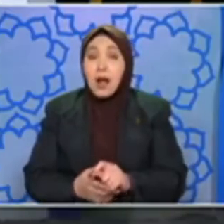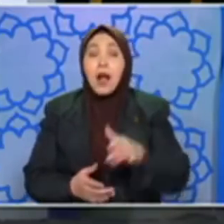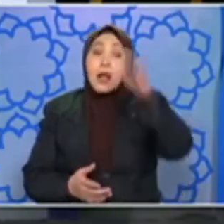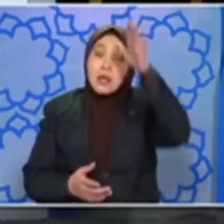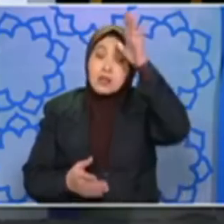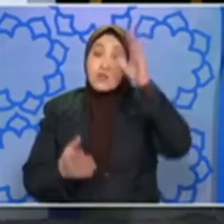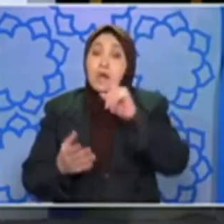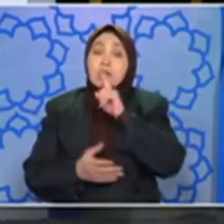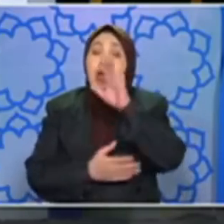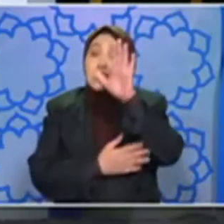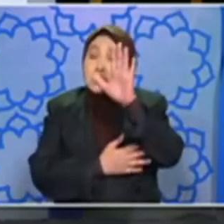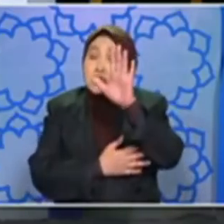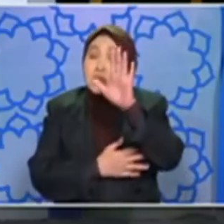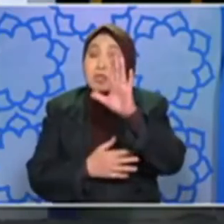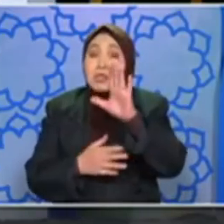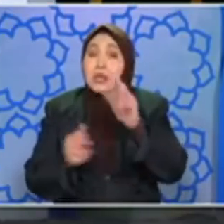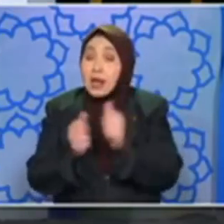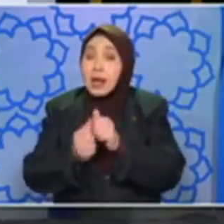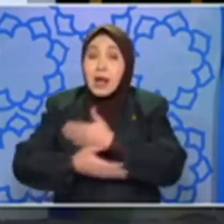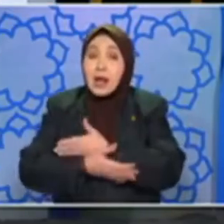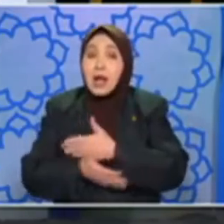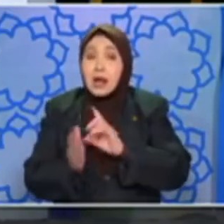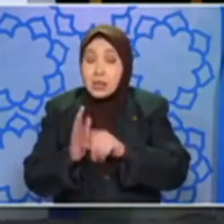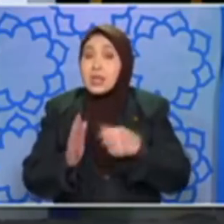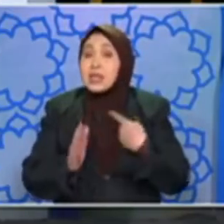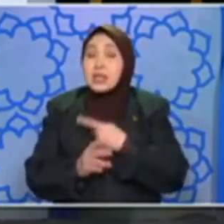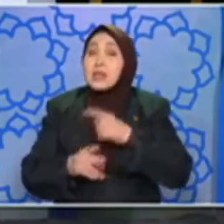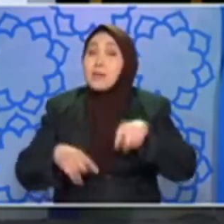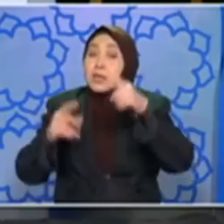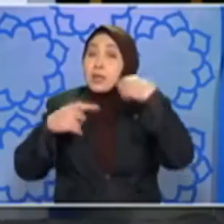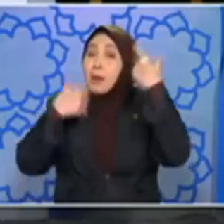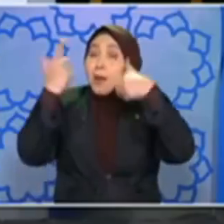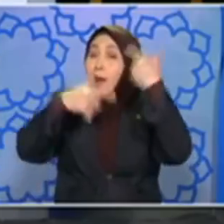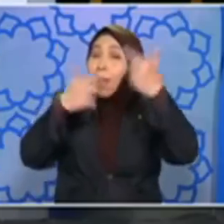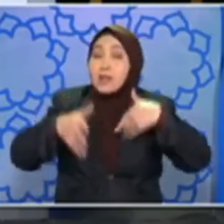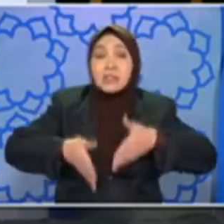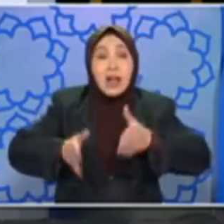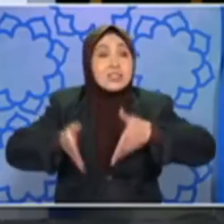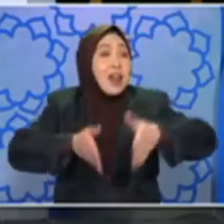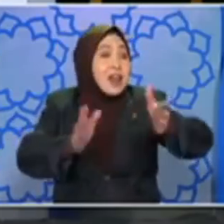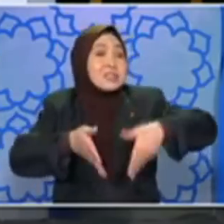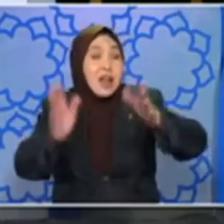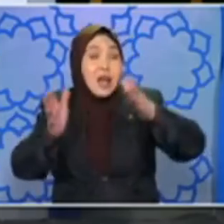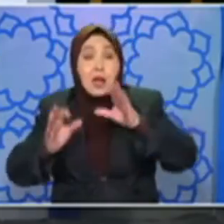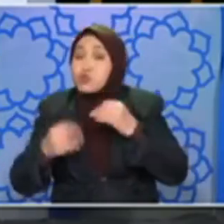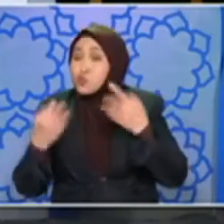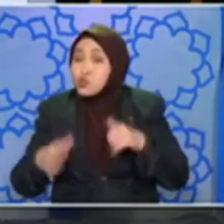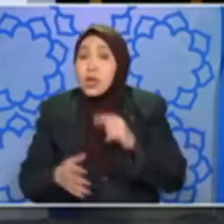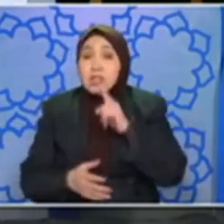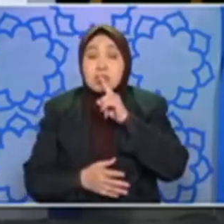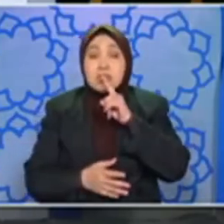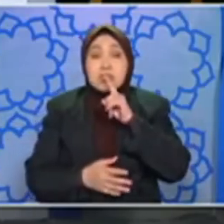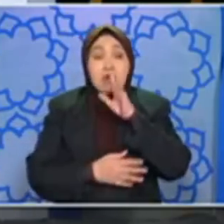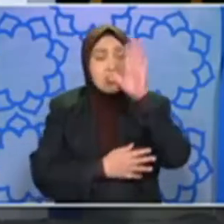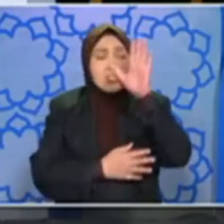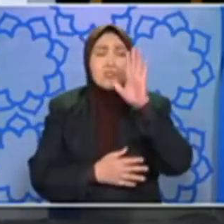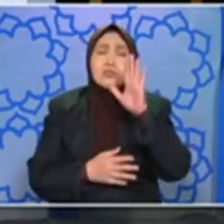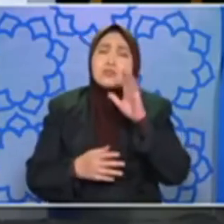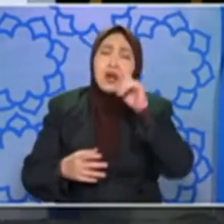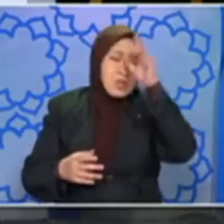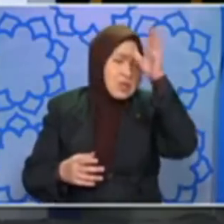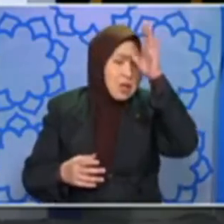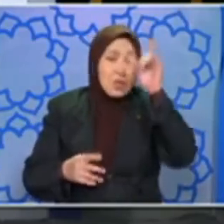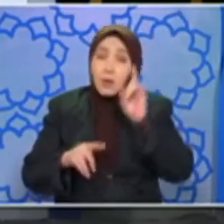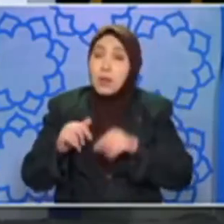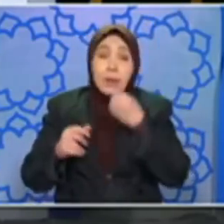kan, nanti kita pergi jalan-jalan minggu depan contohnya kan. Kalau dah janji, boleh je ayah kata oh, sibuk, kata itu